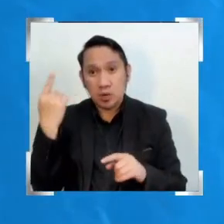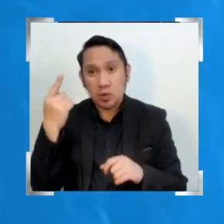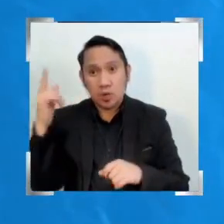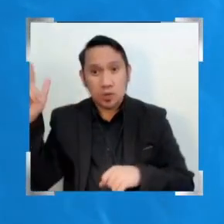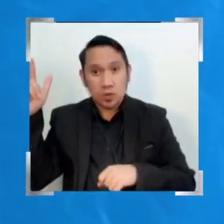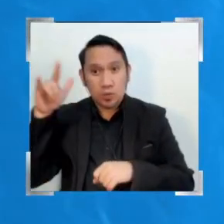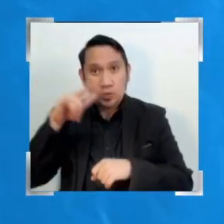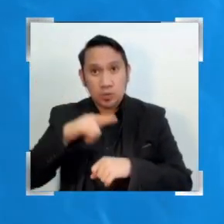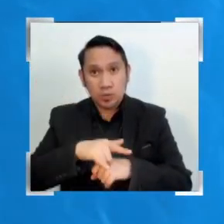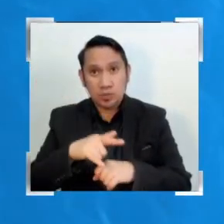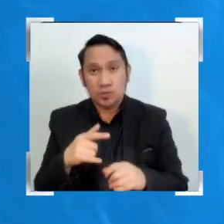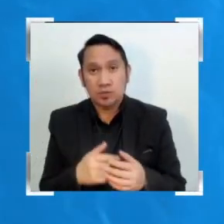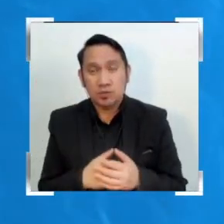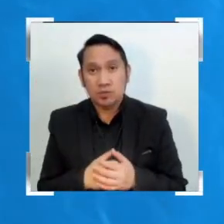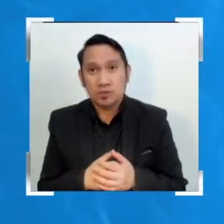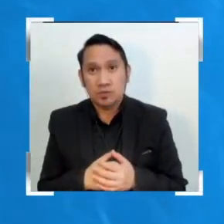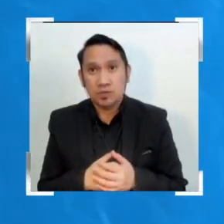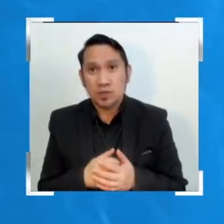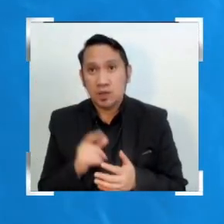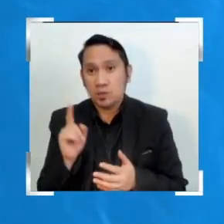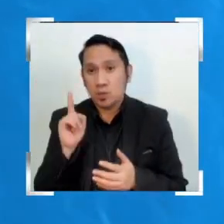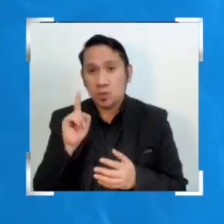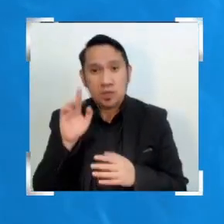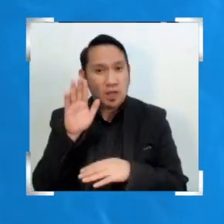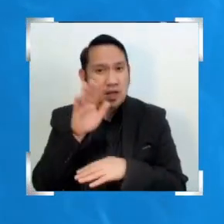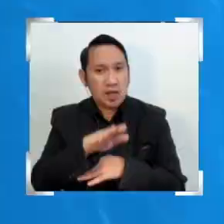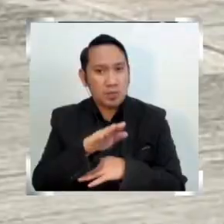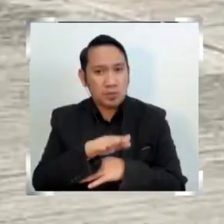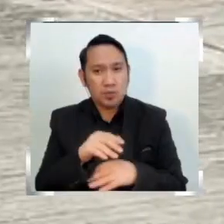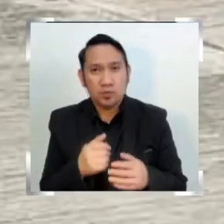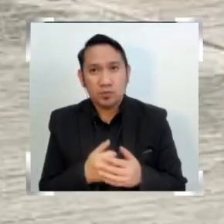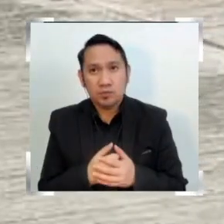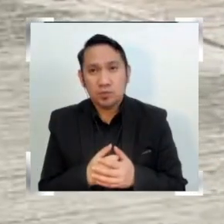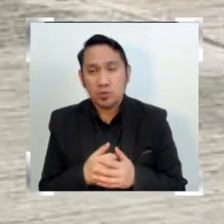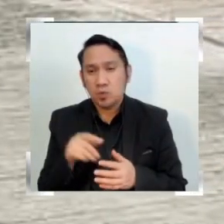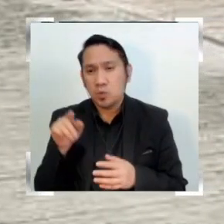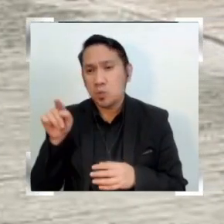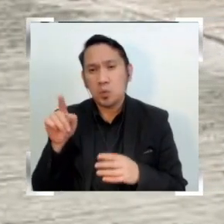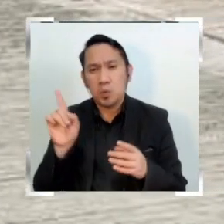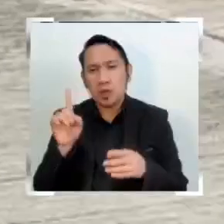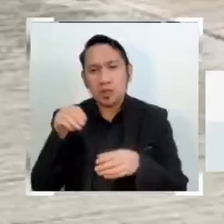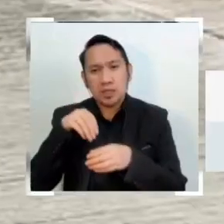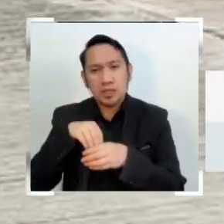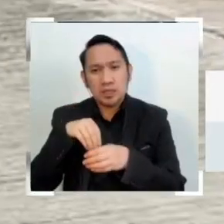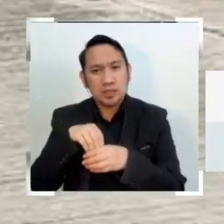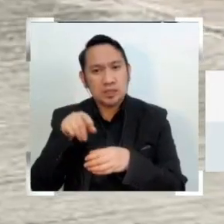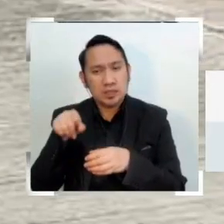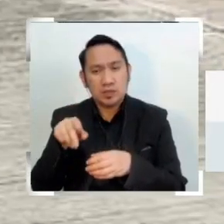City Airport pasado alas 1 ng hapon. Sakay ng eroplanong may body number na